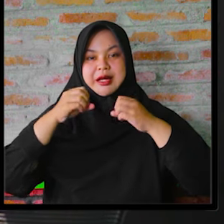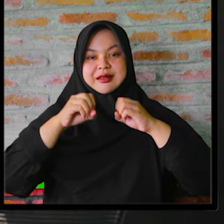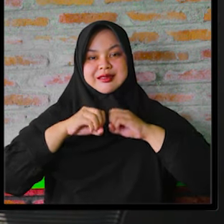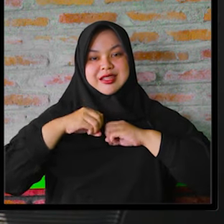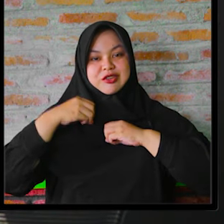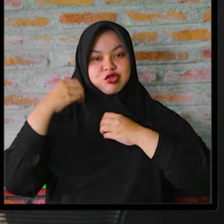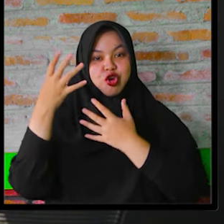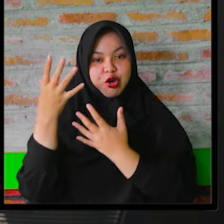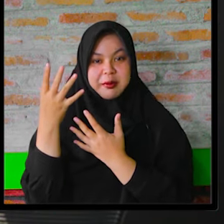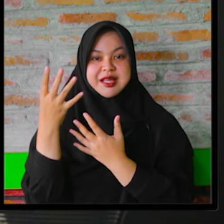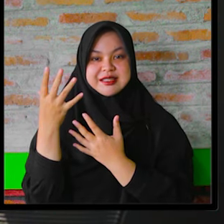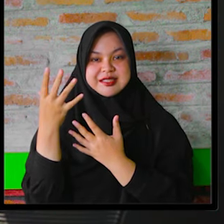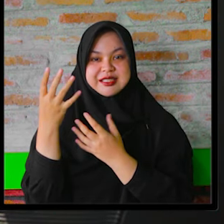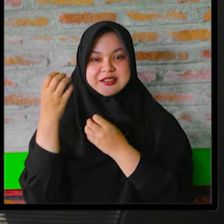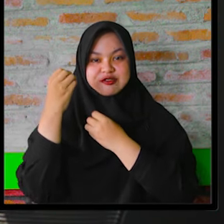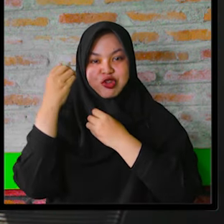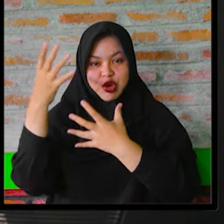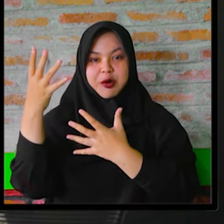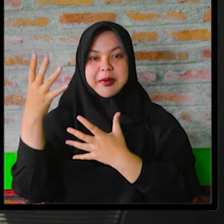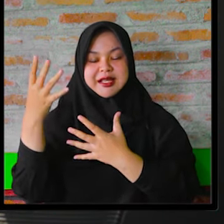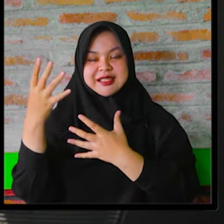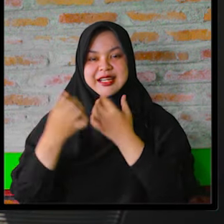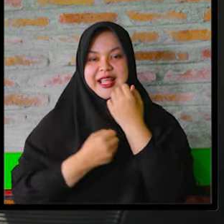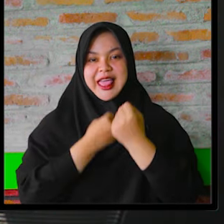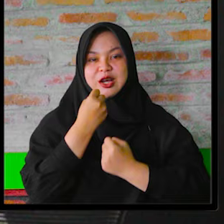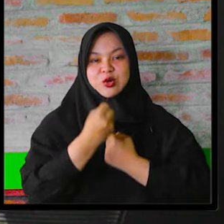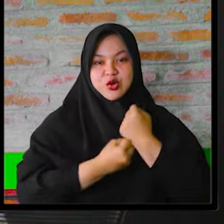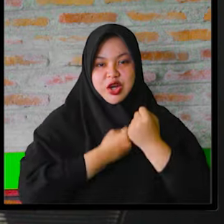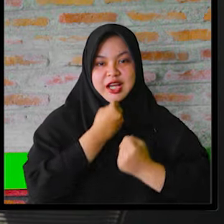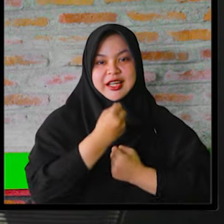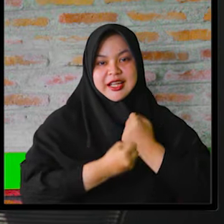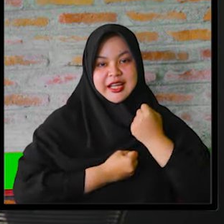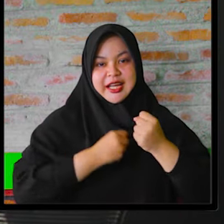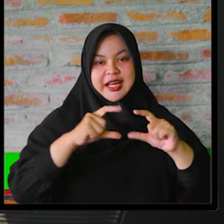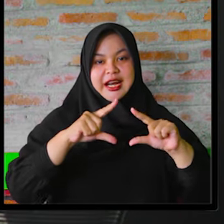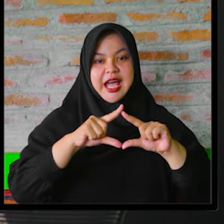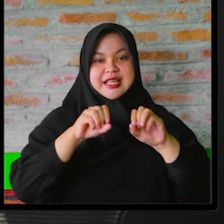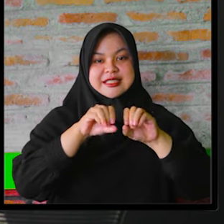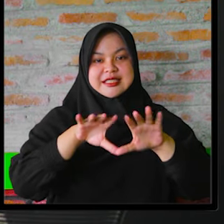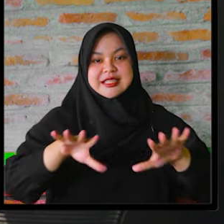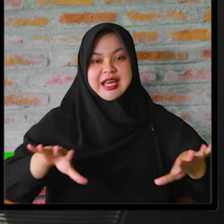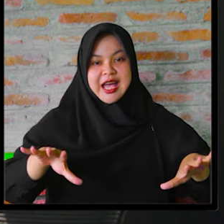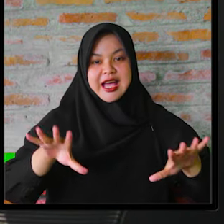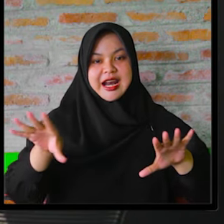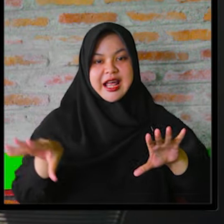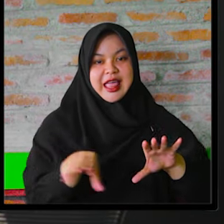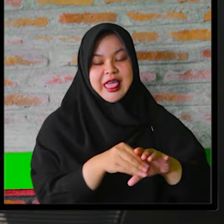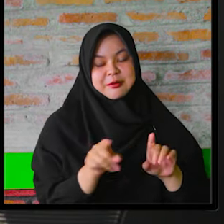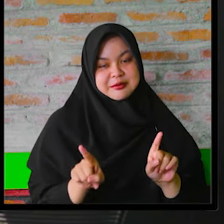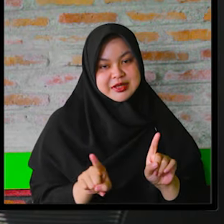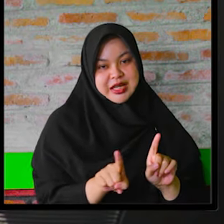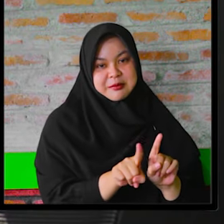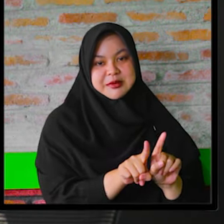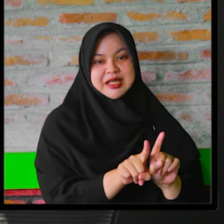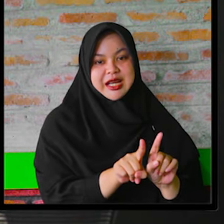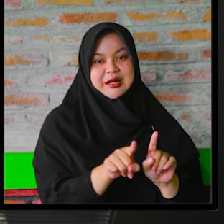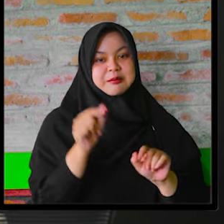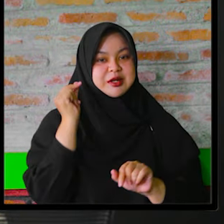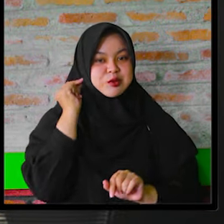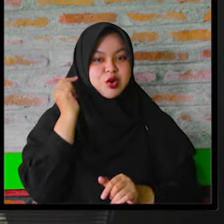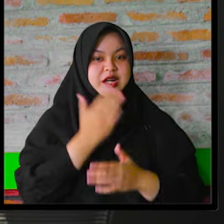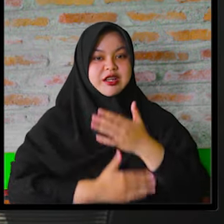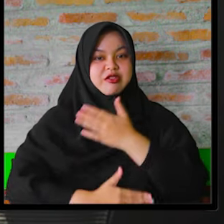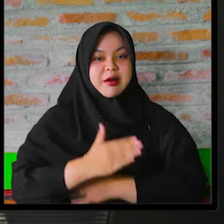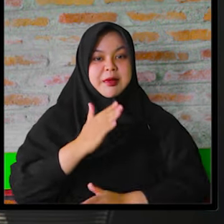ee apa sih yang dilakukan Aisyah kemudian ee dalam pendampingan terhadap perempuan diabel yang berhadapan dengan